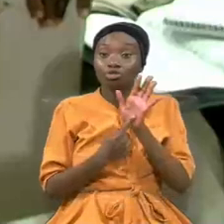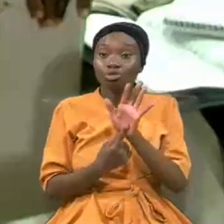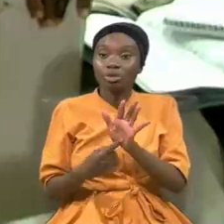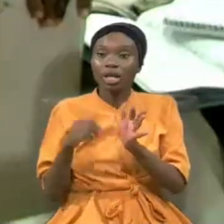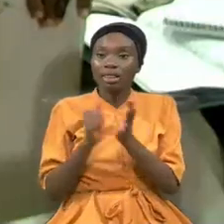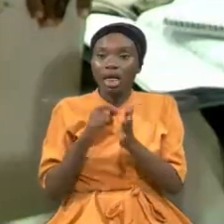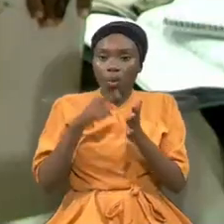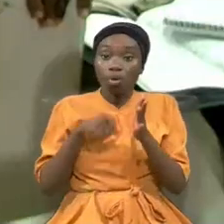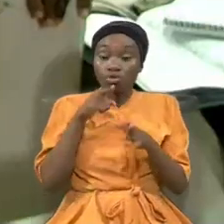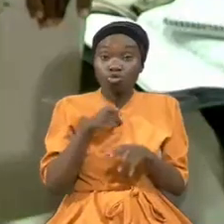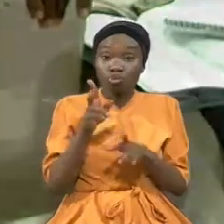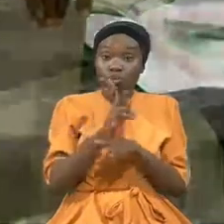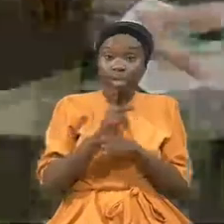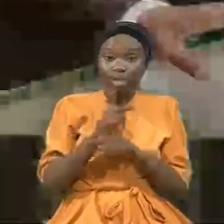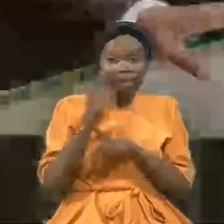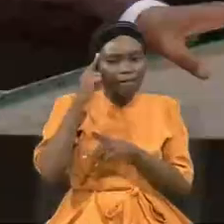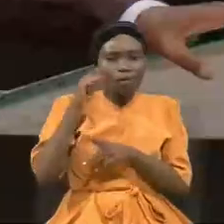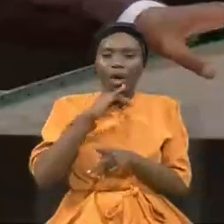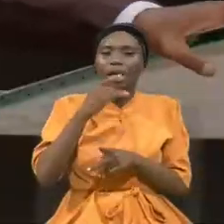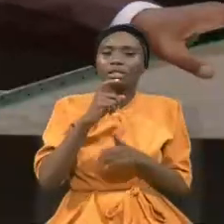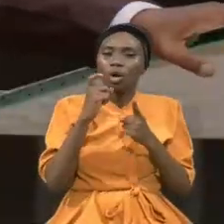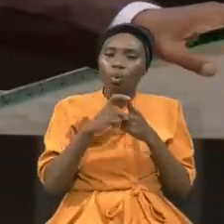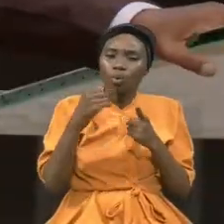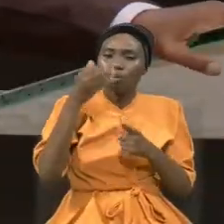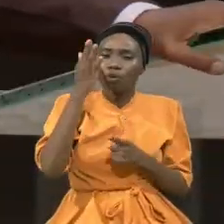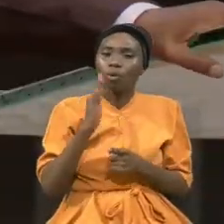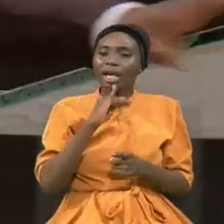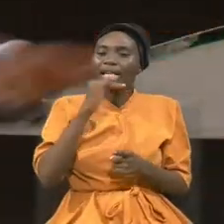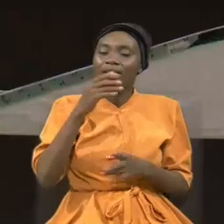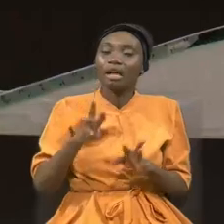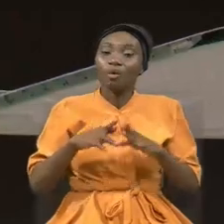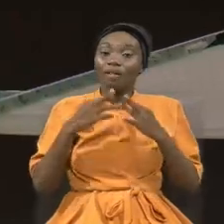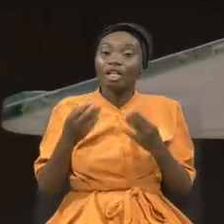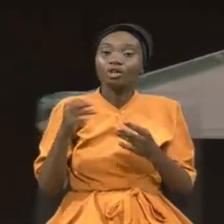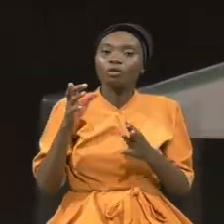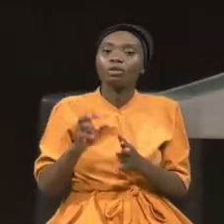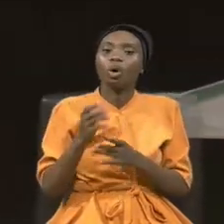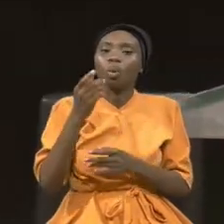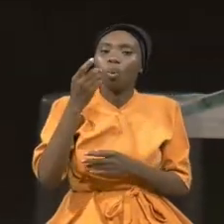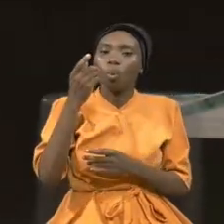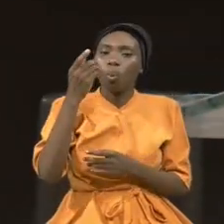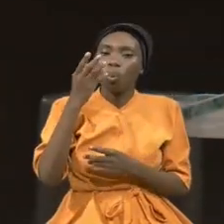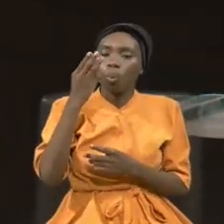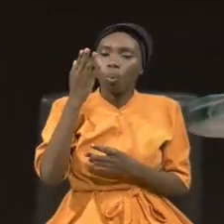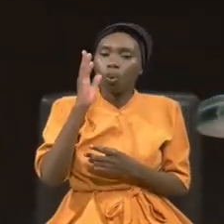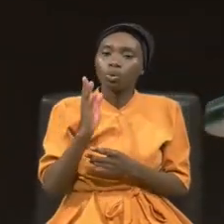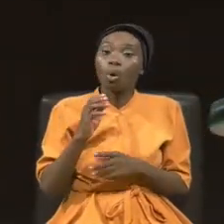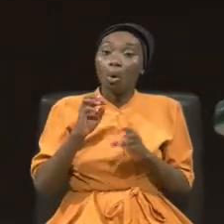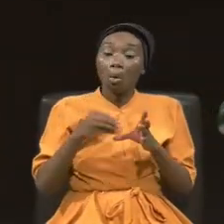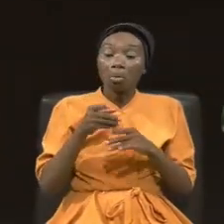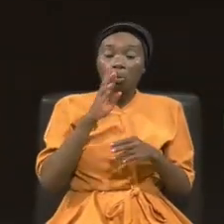que ce qui vous intéresse, c'est la parole de Dieu, c'est la révélation de la parole de Dieu, ou bien vous